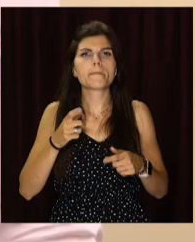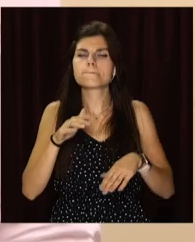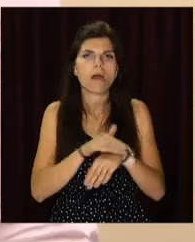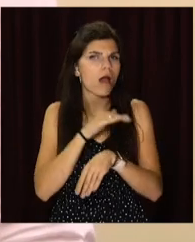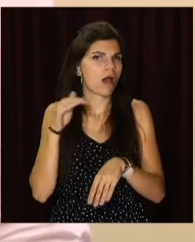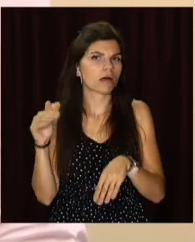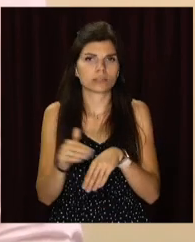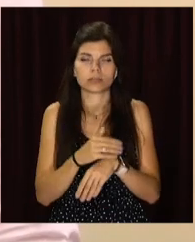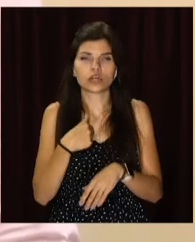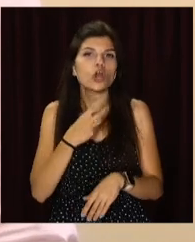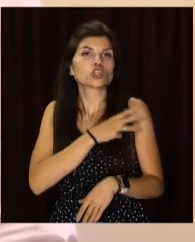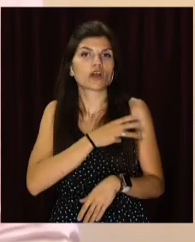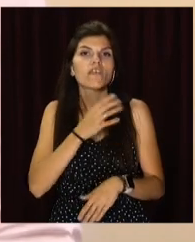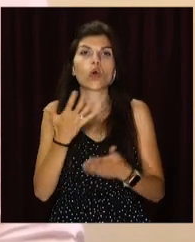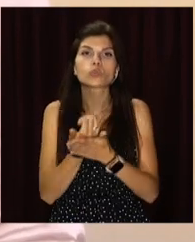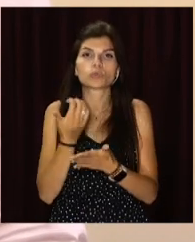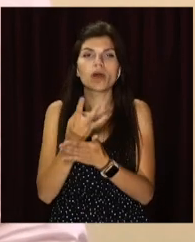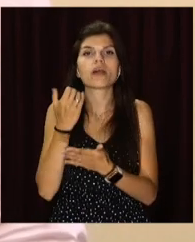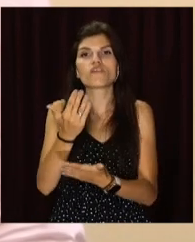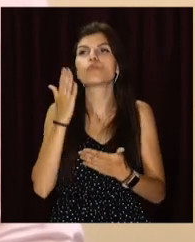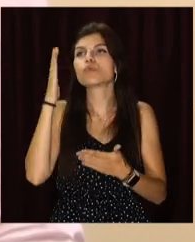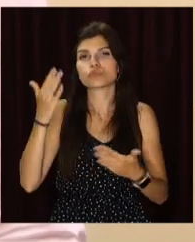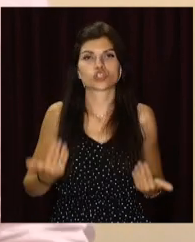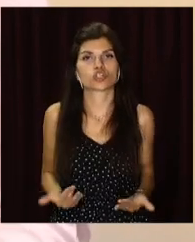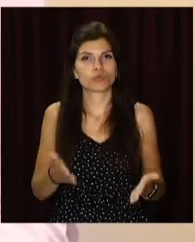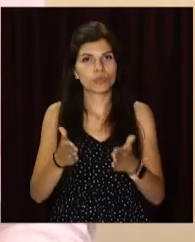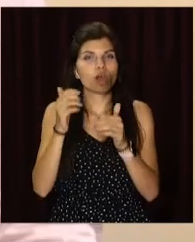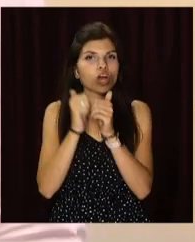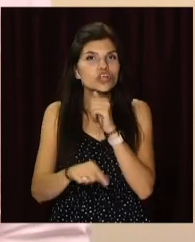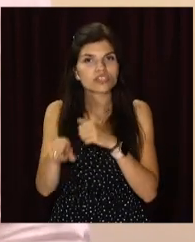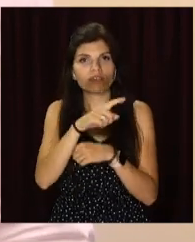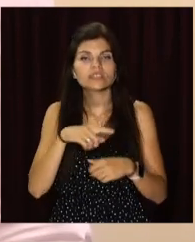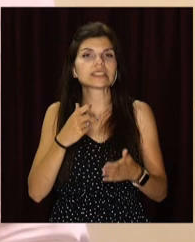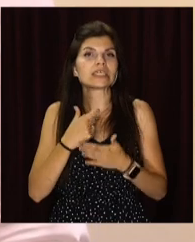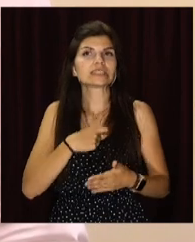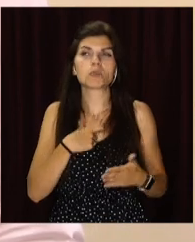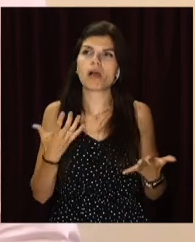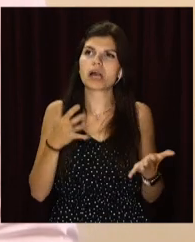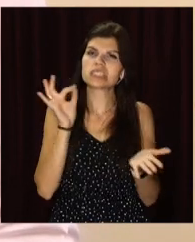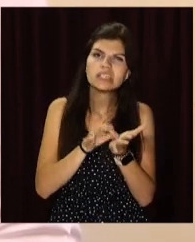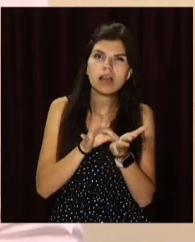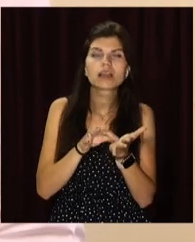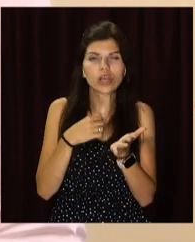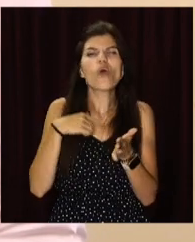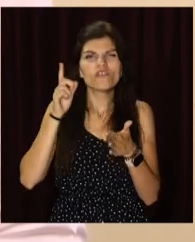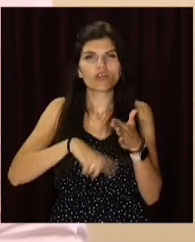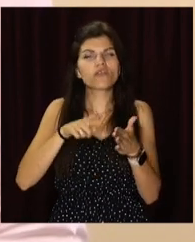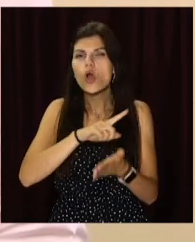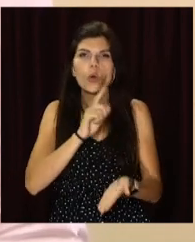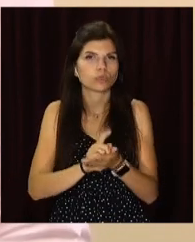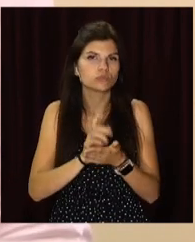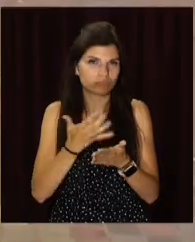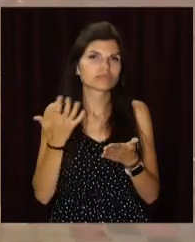молодці. Я желаю вам успіху на вашому дальнейшому життєвому путі. Кожен з вас ставить перед собою якісь цілі. Я вірю, що ви обов'язково